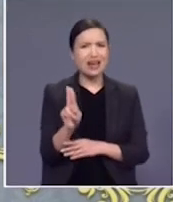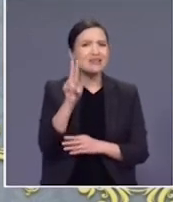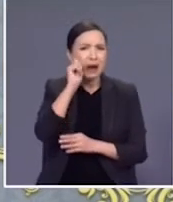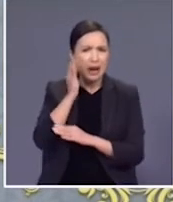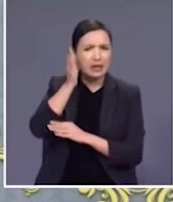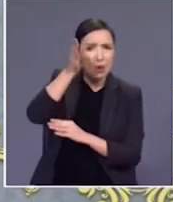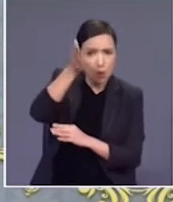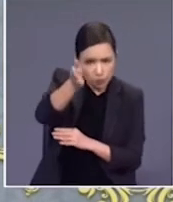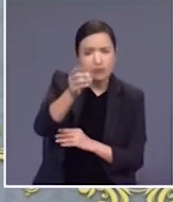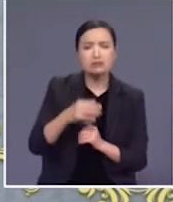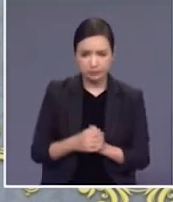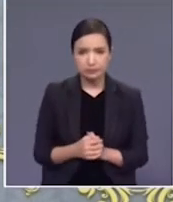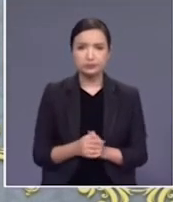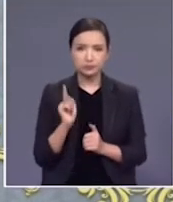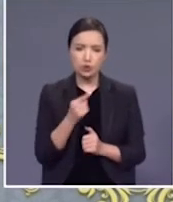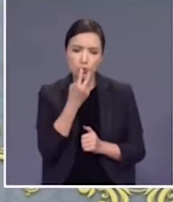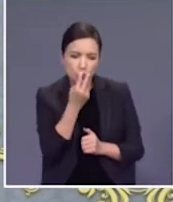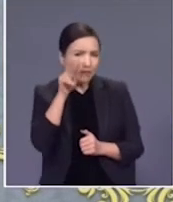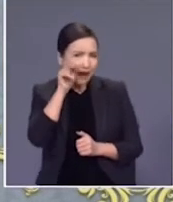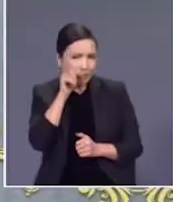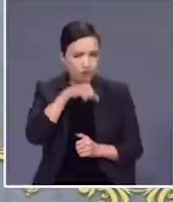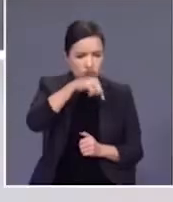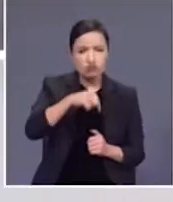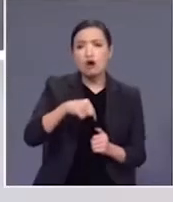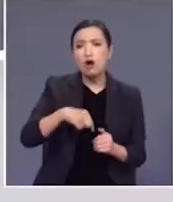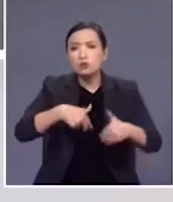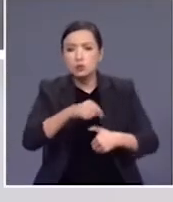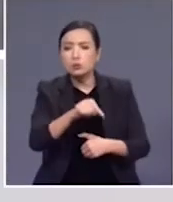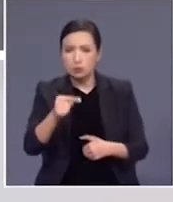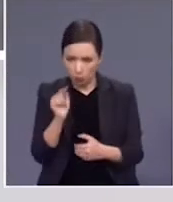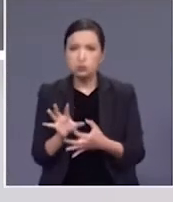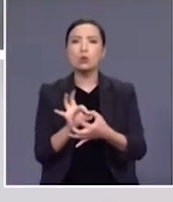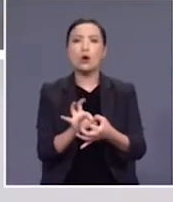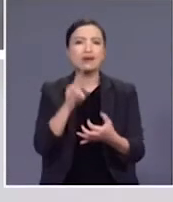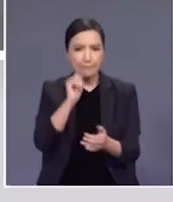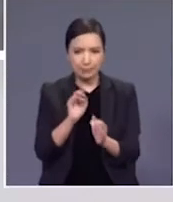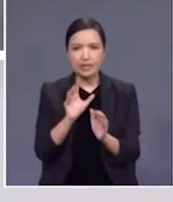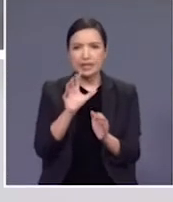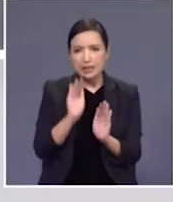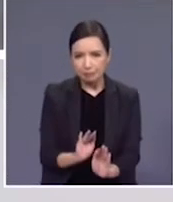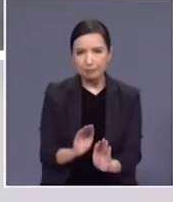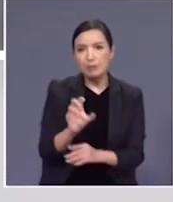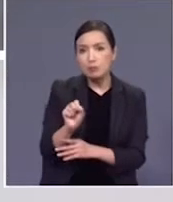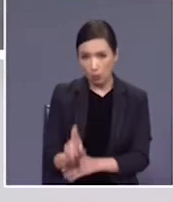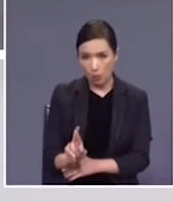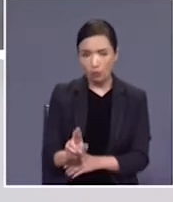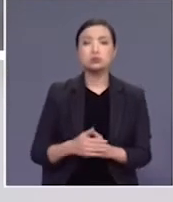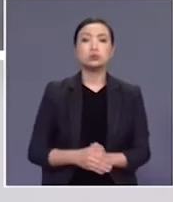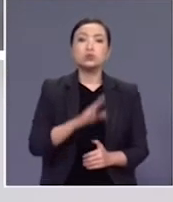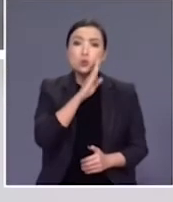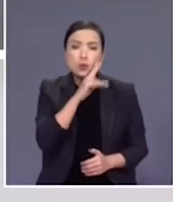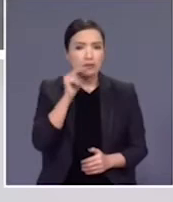ยถึงจะต้องสอดคล้องกับสถานการณ์น้ำในแต่ละพื้นที่อีกด้วยสุดท้ายก็คือขั้นหลังนะครับก็คือเมื่อสถานการณ์คลี่คลายล